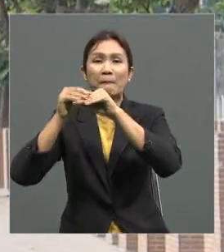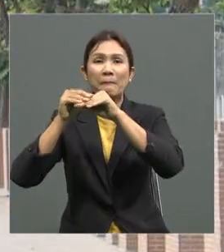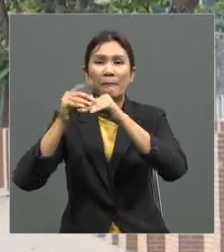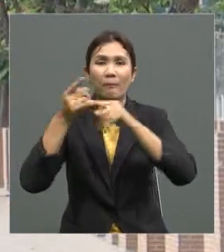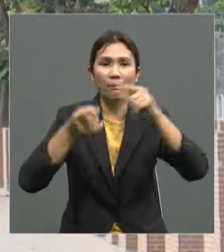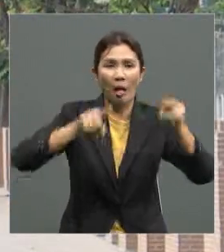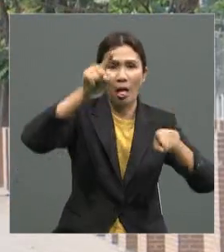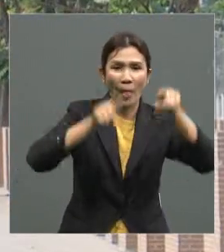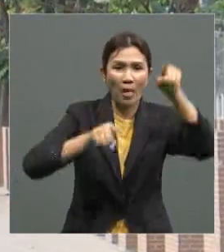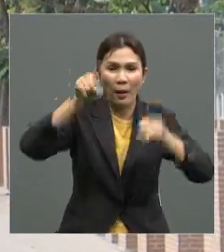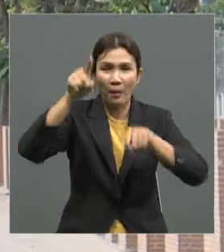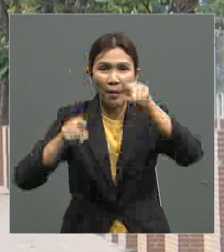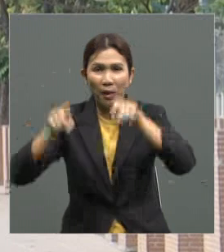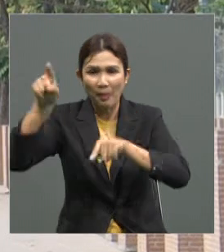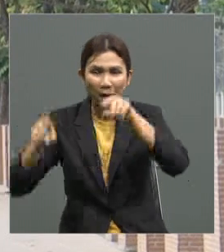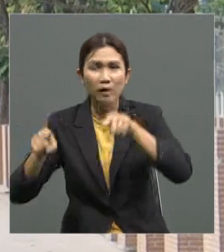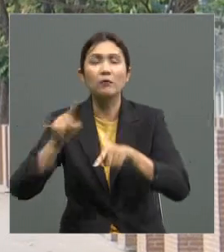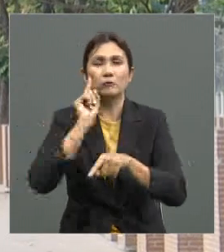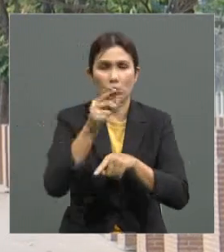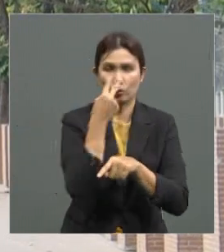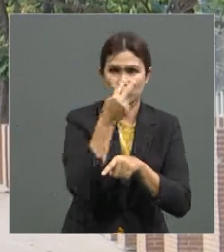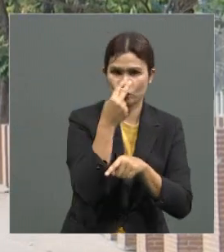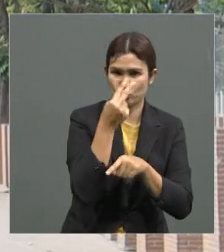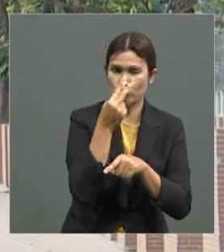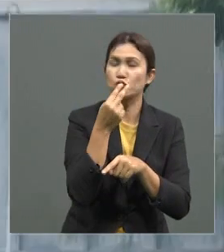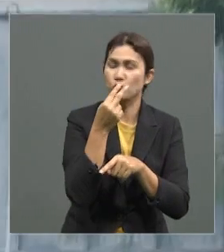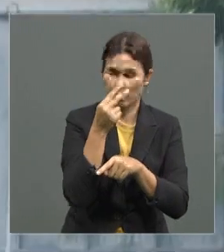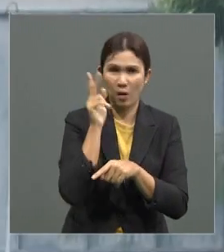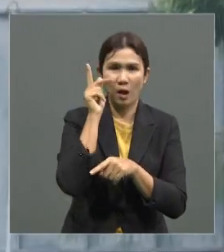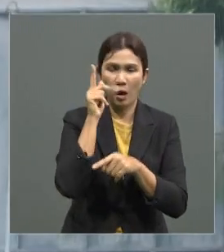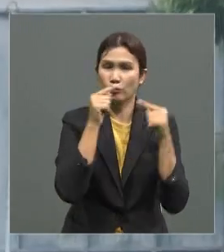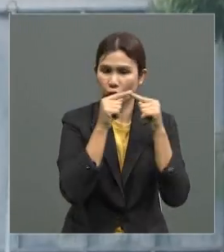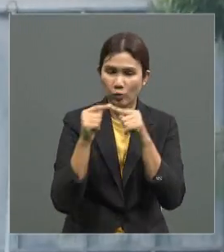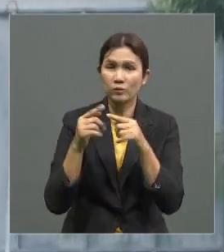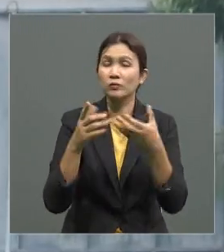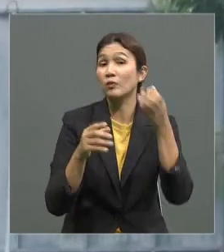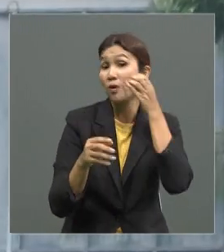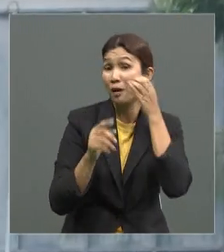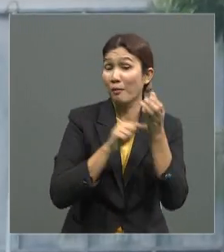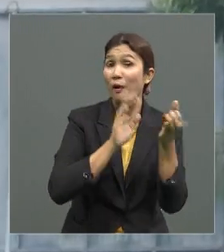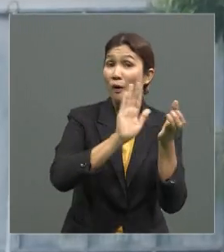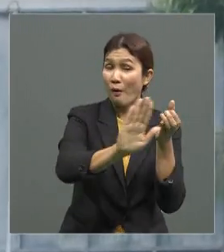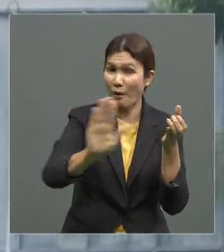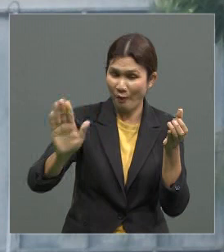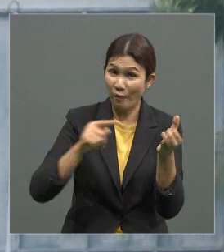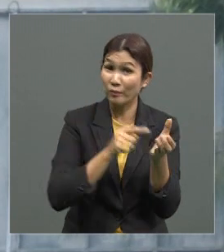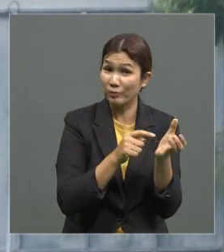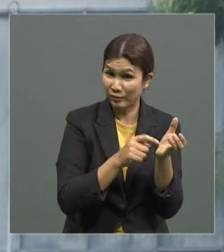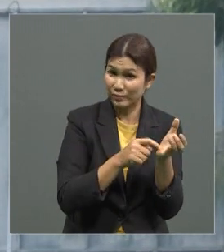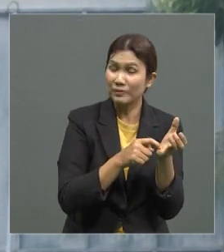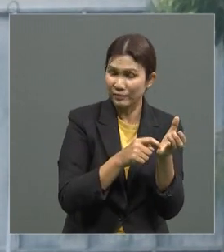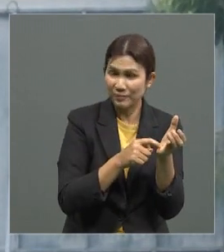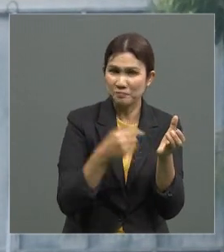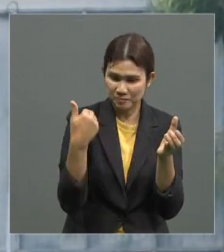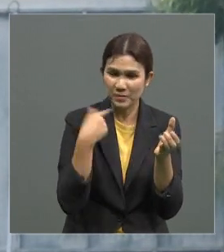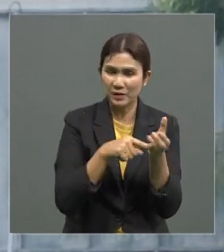ลับกันไปมาแบบนี้แหละค่ะเพราะฉะนั้นต้องคอยติดตามสถานการณ์อย่างต่อเนื่องนะเชื่อว่าในโทรศัพท์มือถือของคุณผู้ชมหลายๆท่านเนี่ย